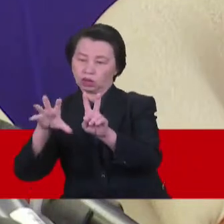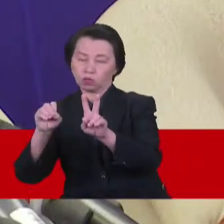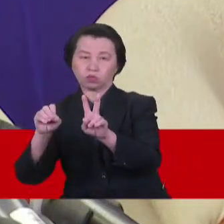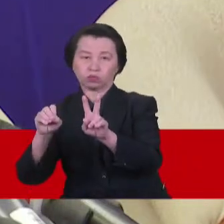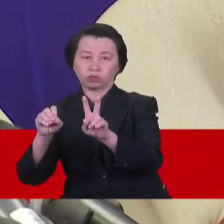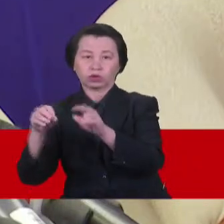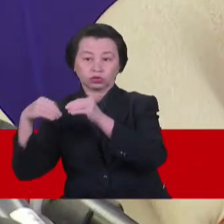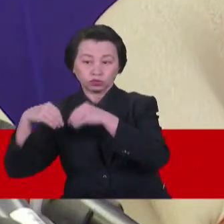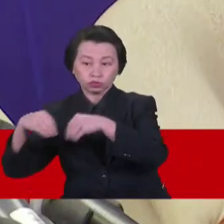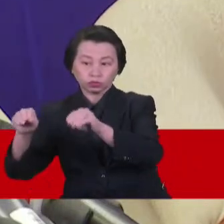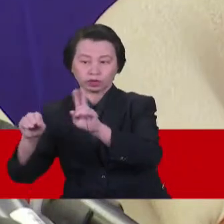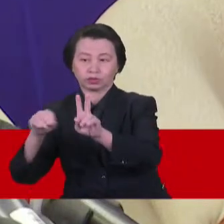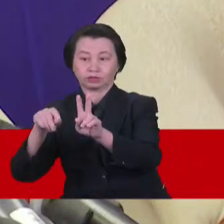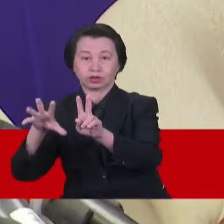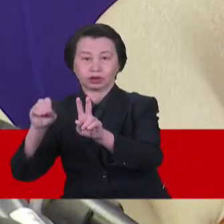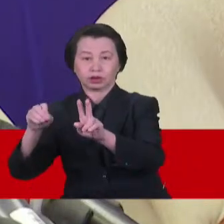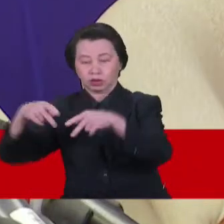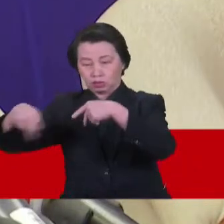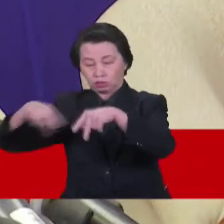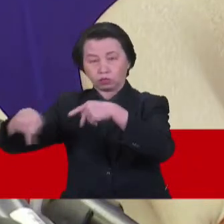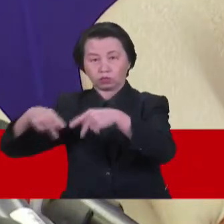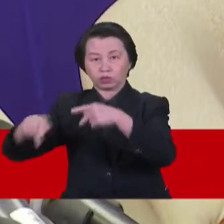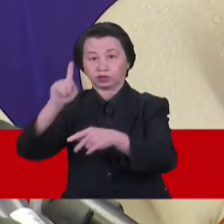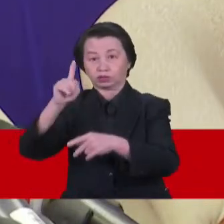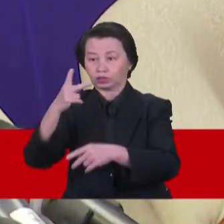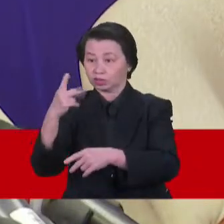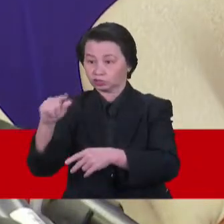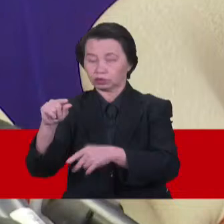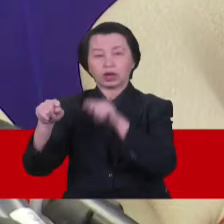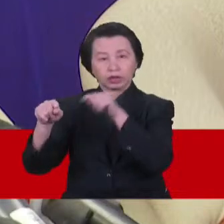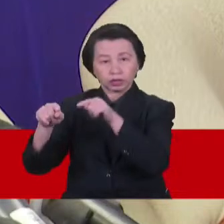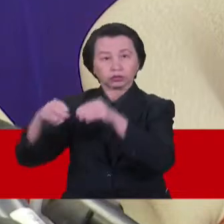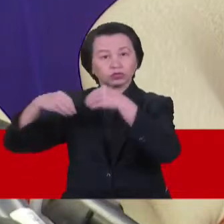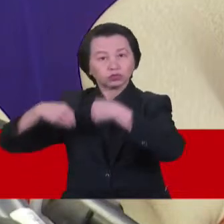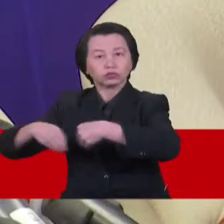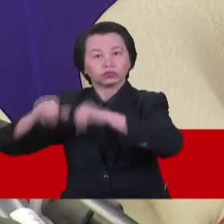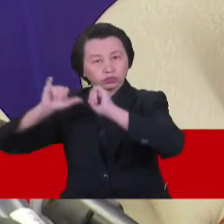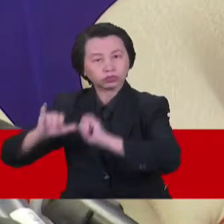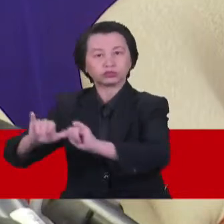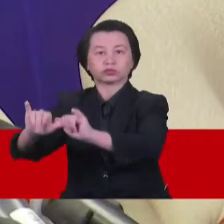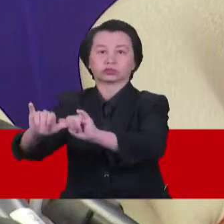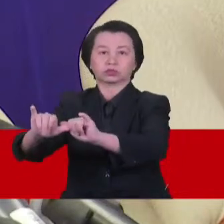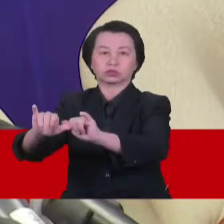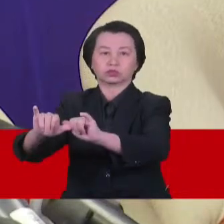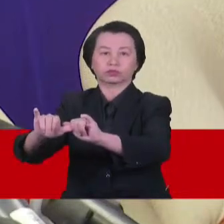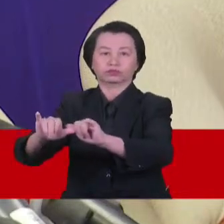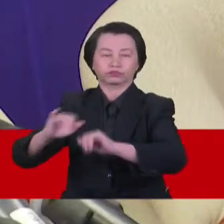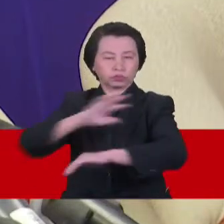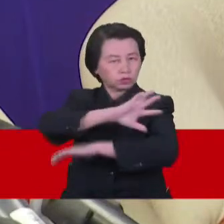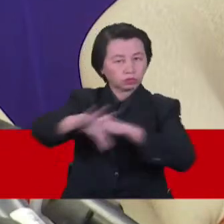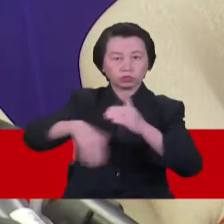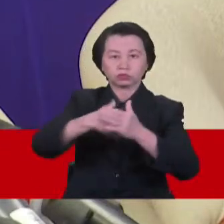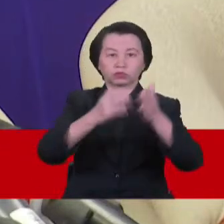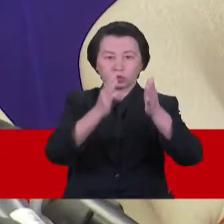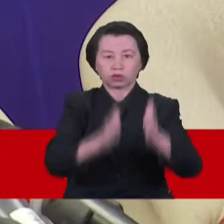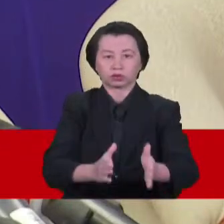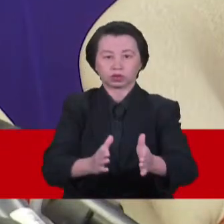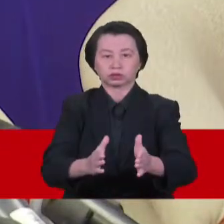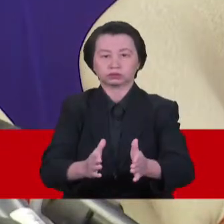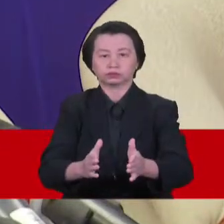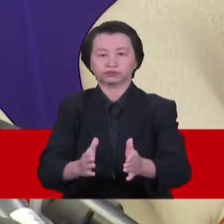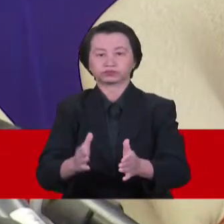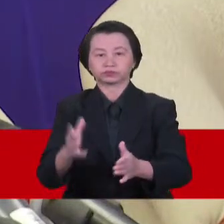RM2.50 dijual yang polybag 1 kilogram. Itu diteruskan untuk semua warga negara